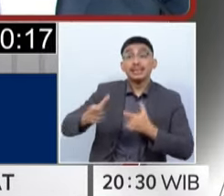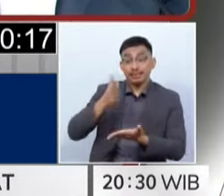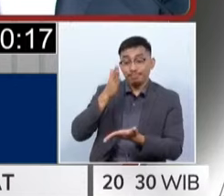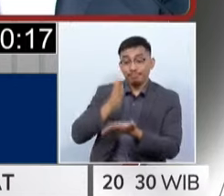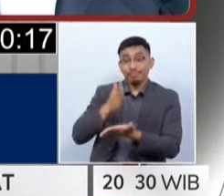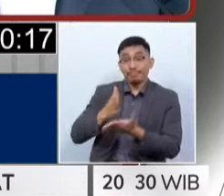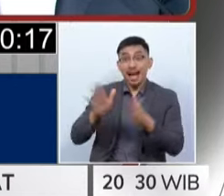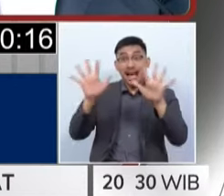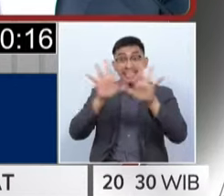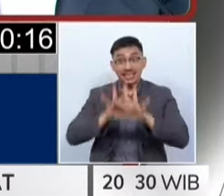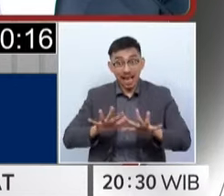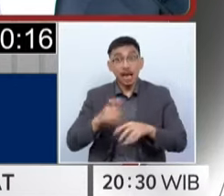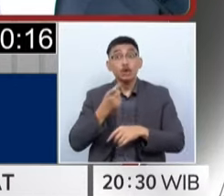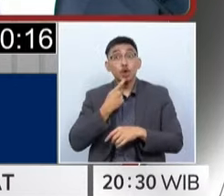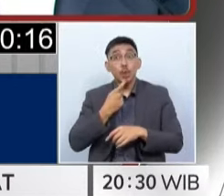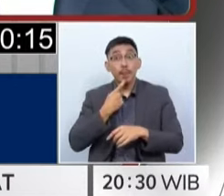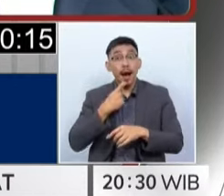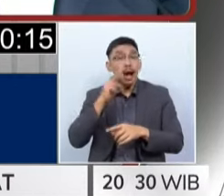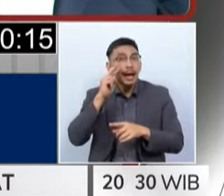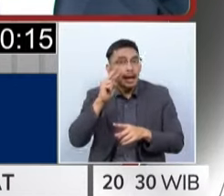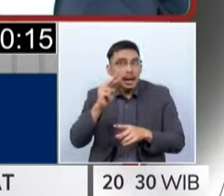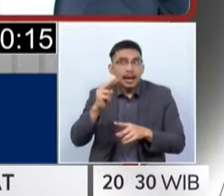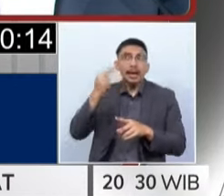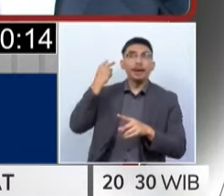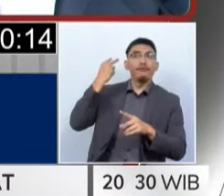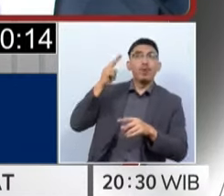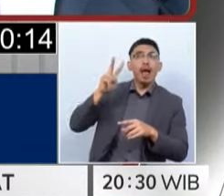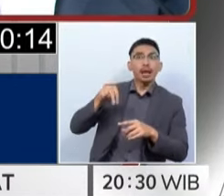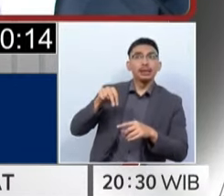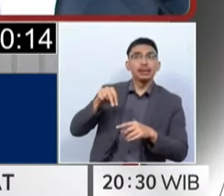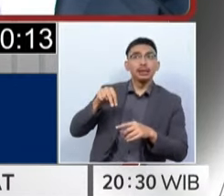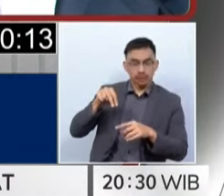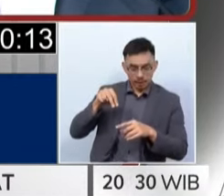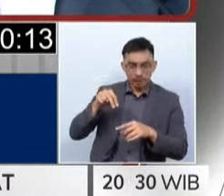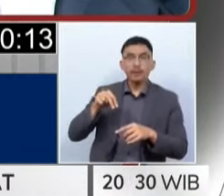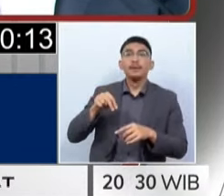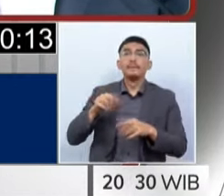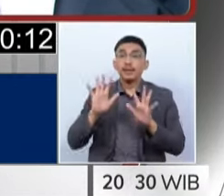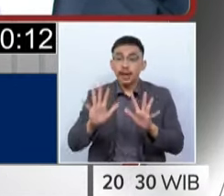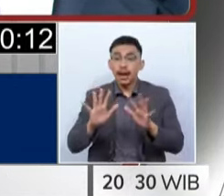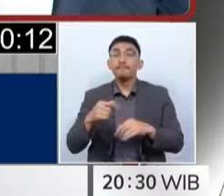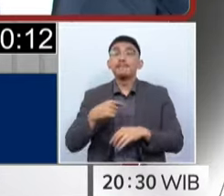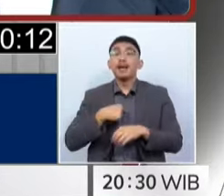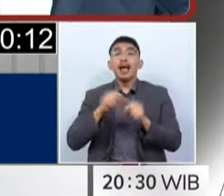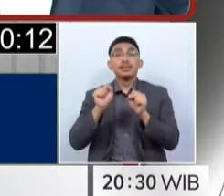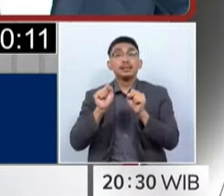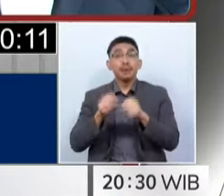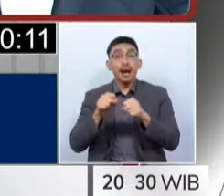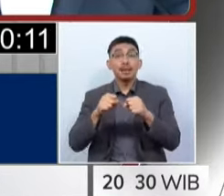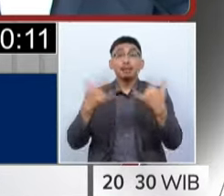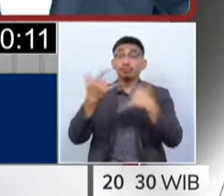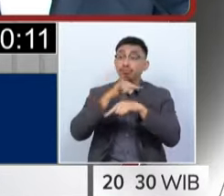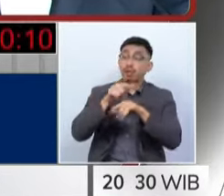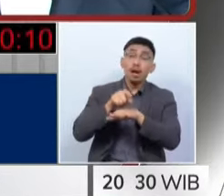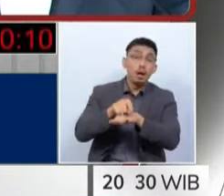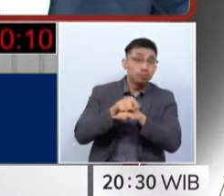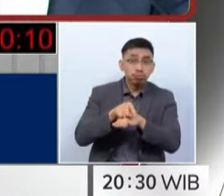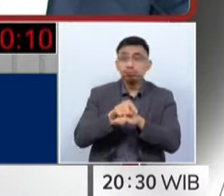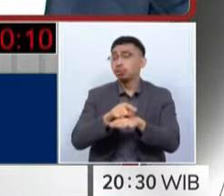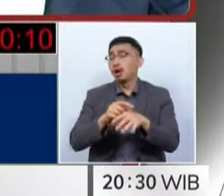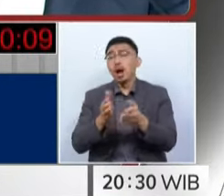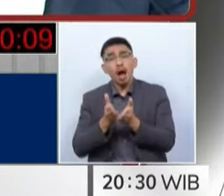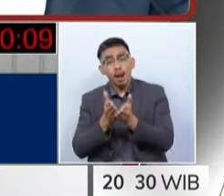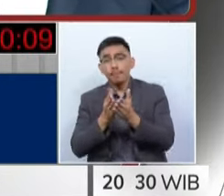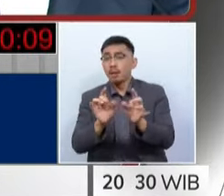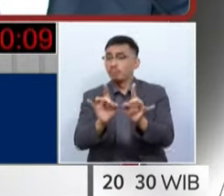review sehingga akan bisa lebih cepat yang berikutnya saya sepakat Alusista angkatan langut yang ada di sekitar sana harus menjadi